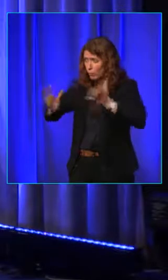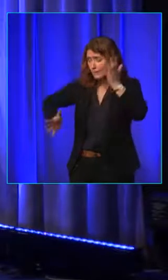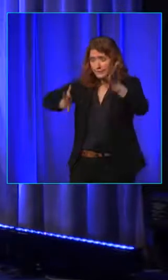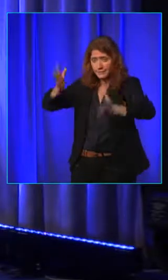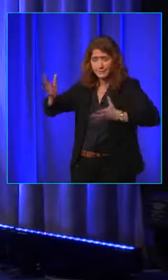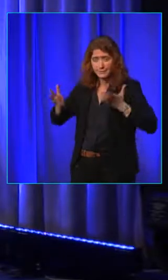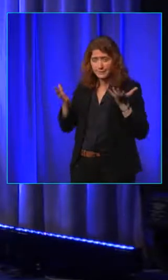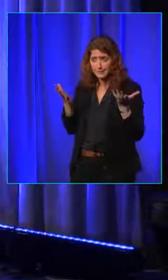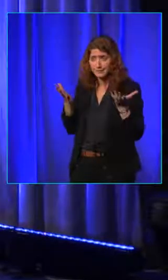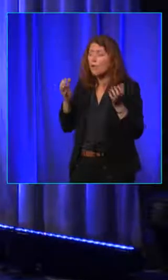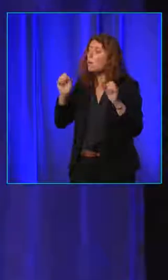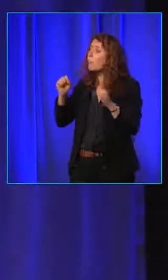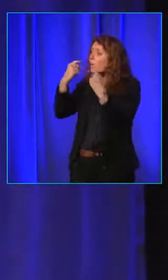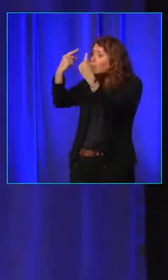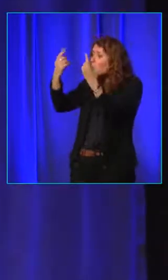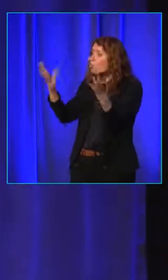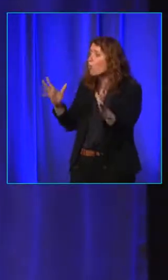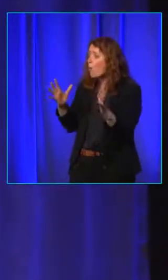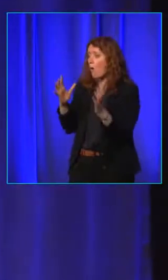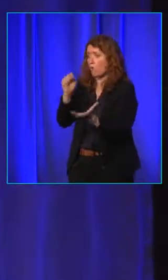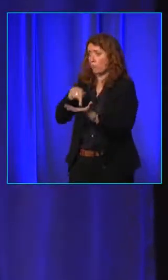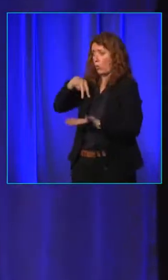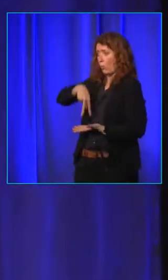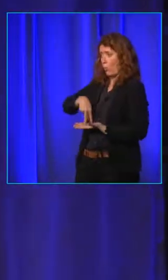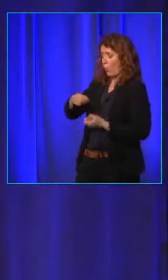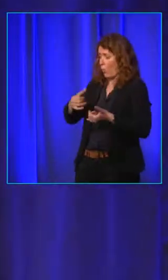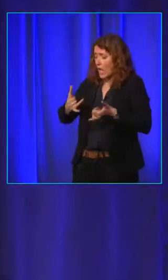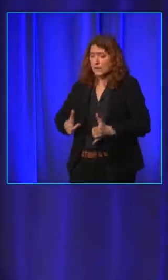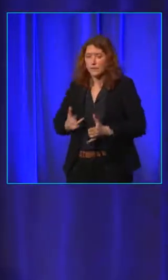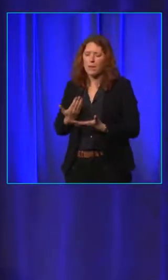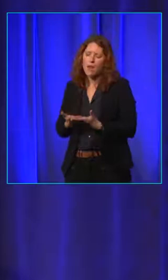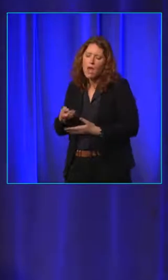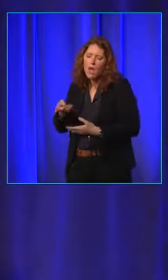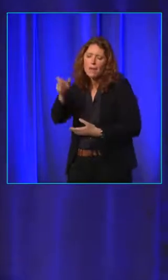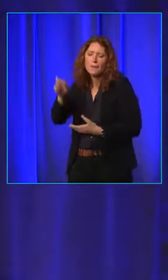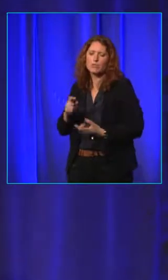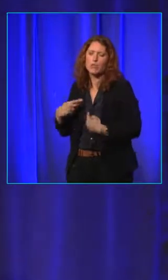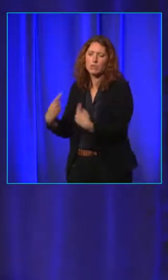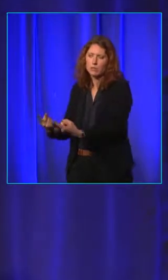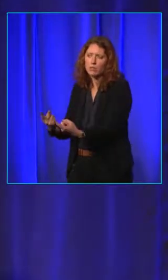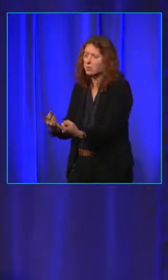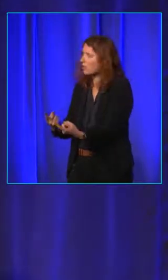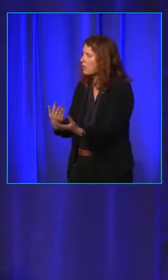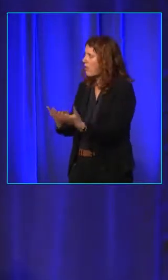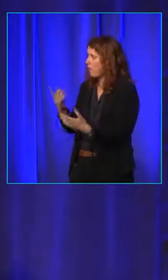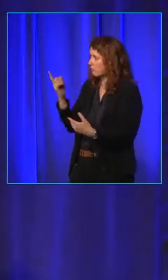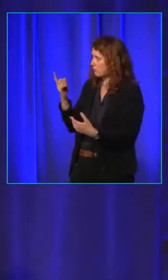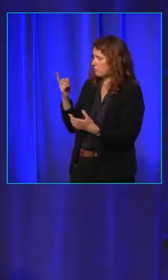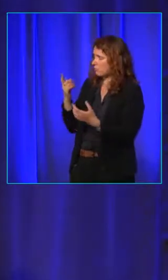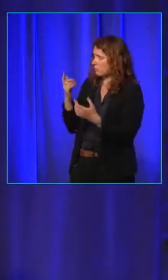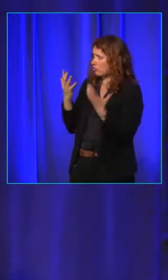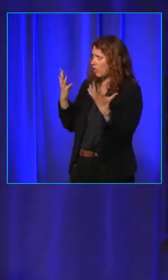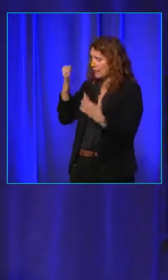état d'hypnose en étant debout ou assis, mais donc là, il est couché en état d'hypnose. C'est ce geste-là qui m'a fait penser